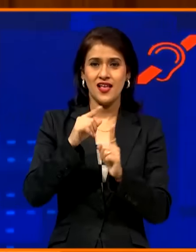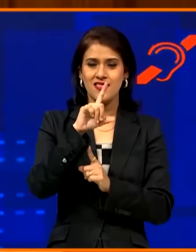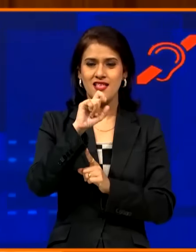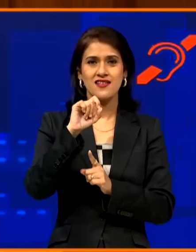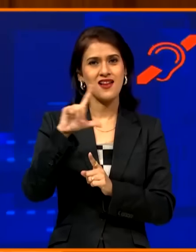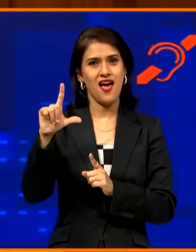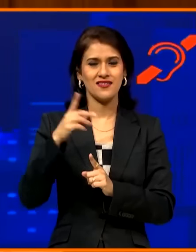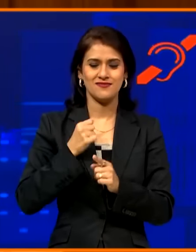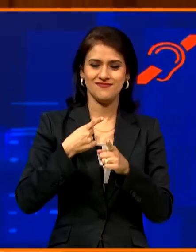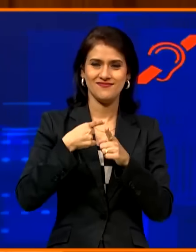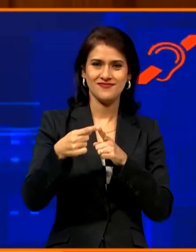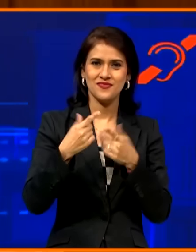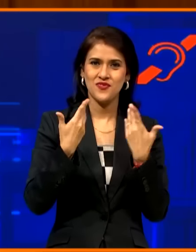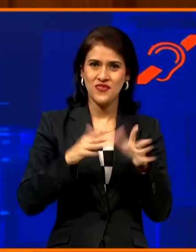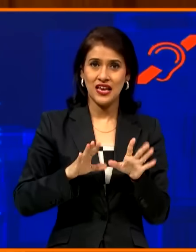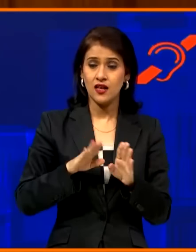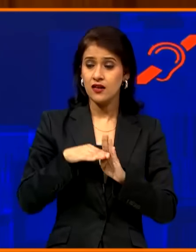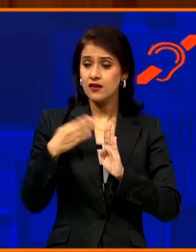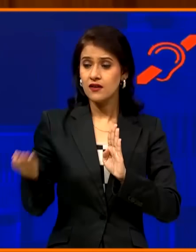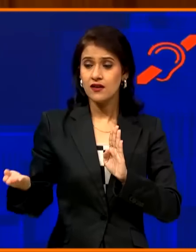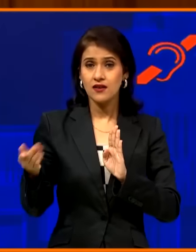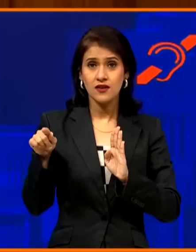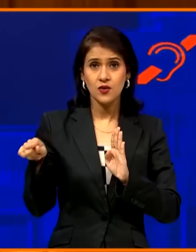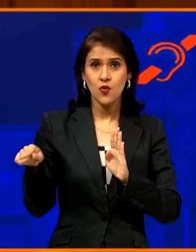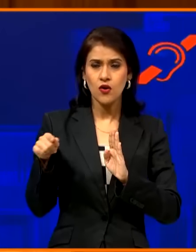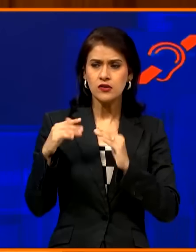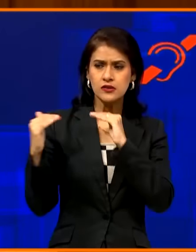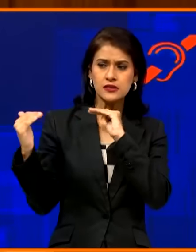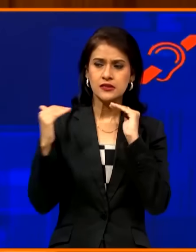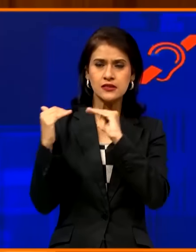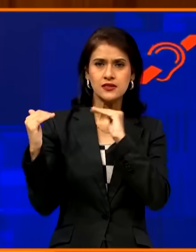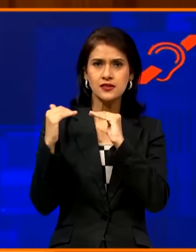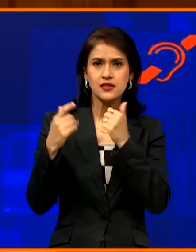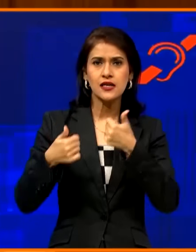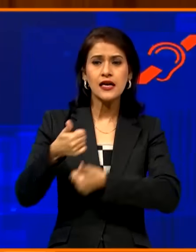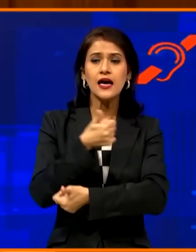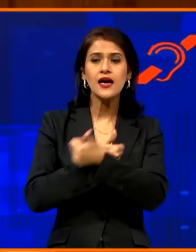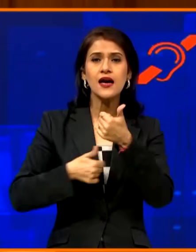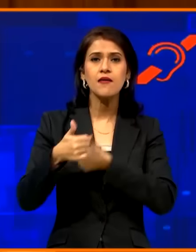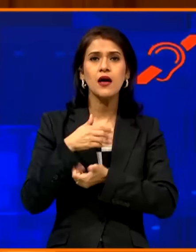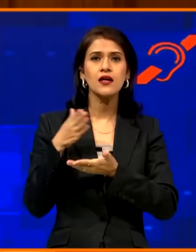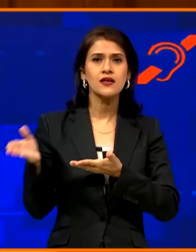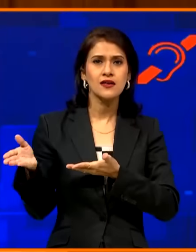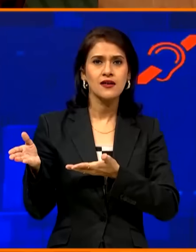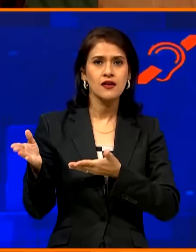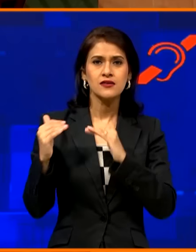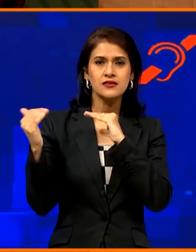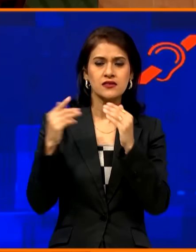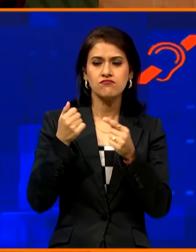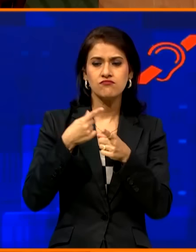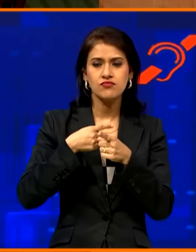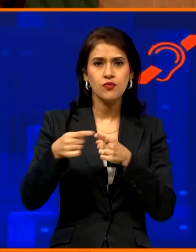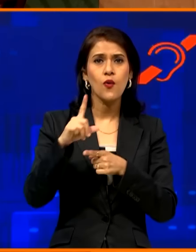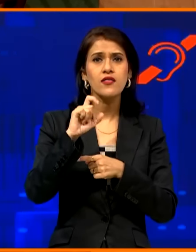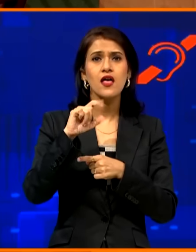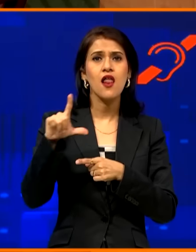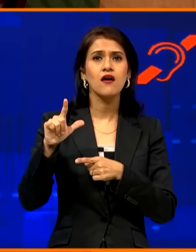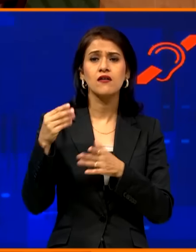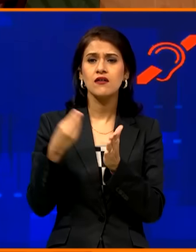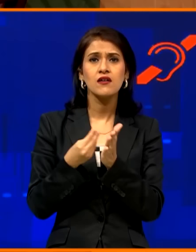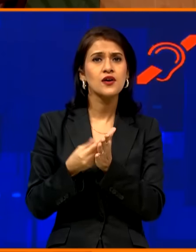में बंदा है वह भी उसी के बराबरी आने के लिए वह भी 10 लाख रुपए खर्च करता है और उसके लिए उसे कितना अपनी